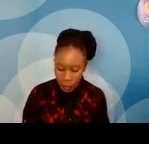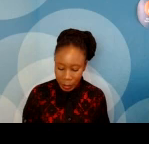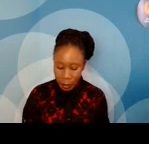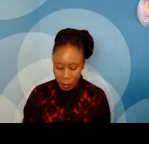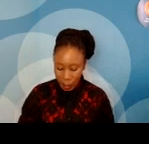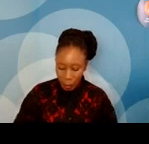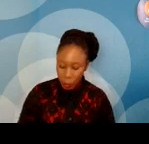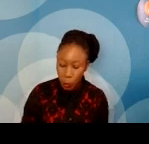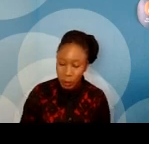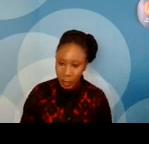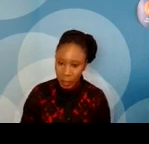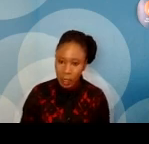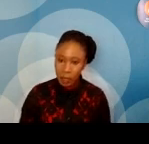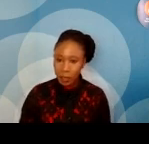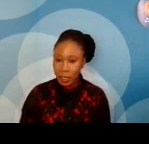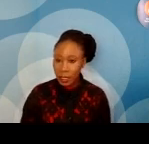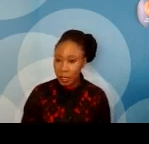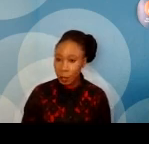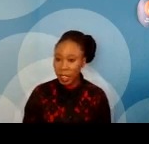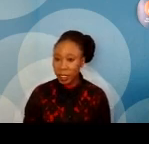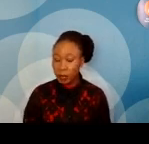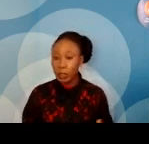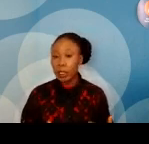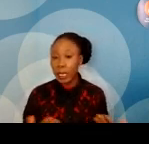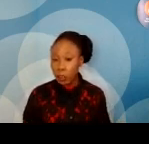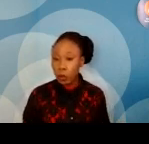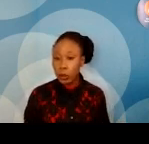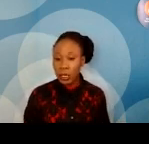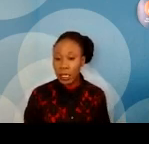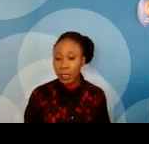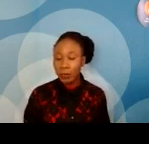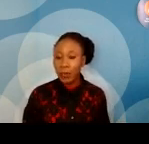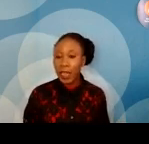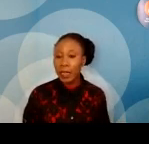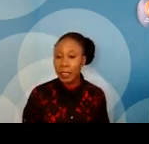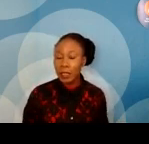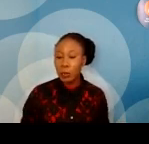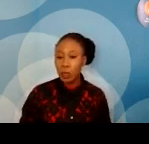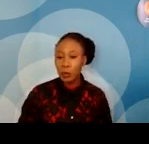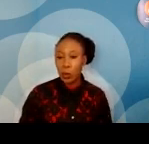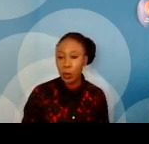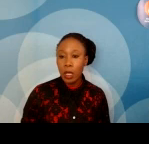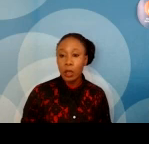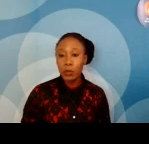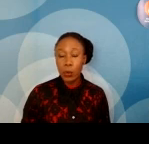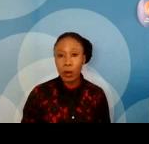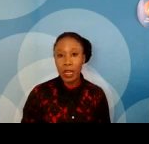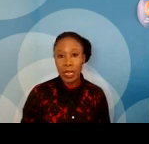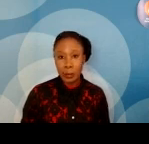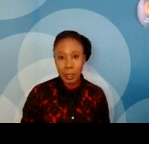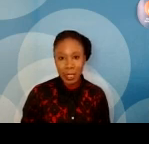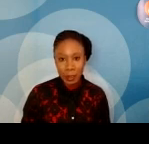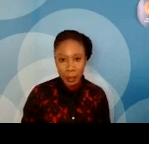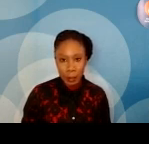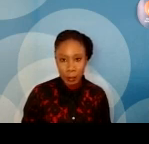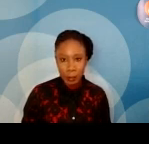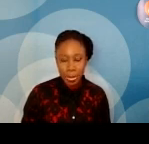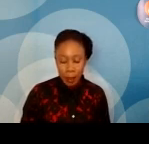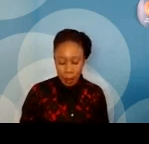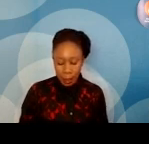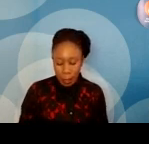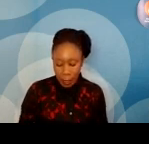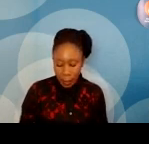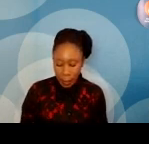för majoritetsbefolkningen, vilket innebär att vi exkluderar väldigt mycket folk från